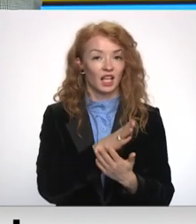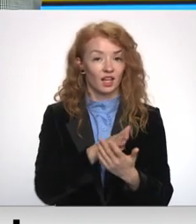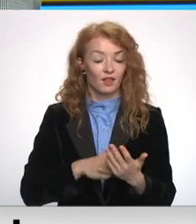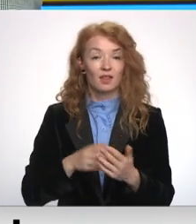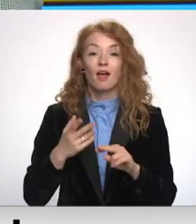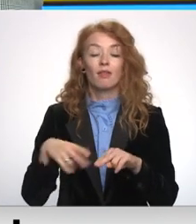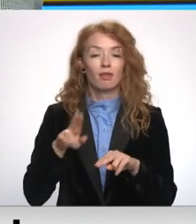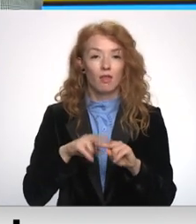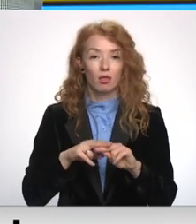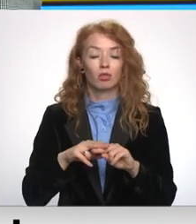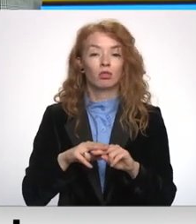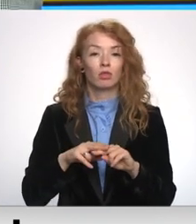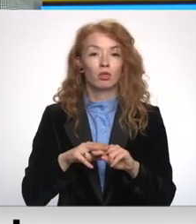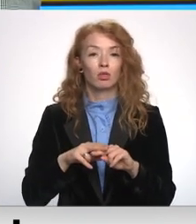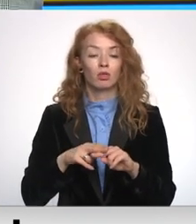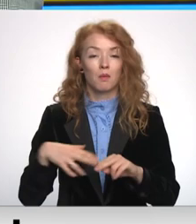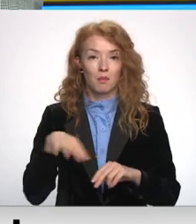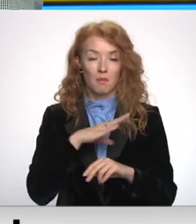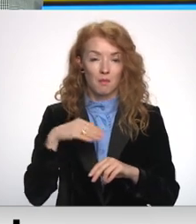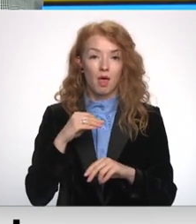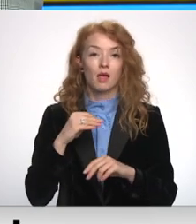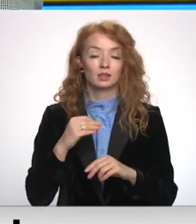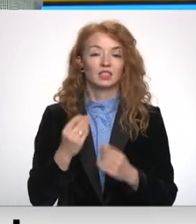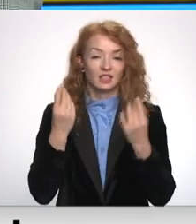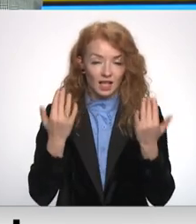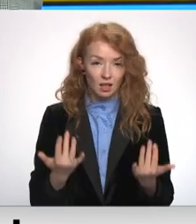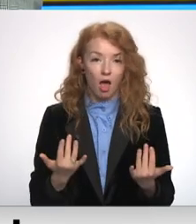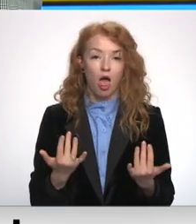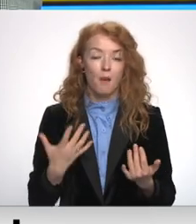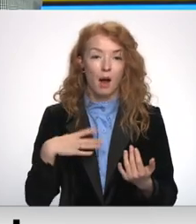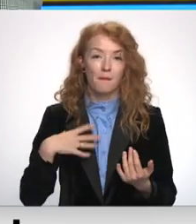tika mēs pienācām pie tiem secinājumiem, kāpēc mēs atsakamies.